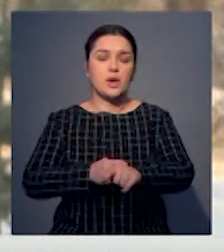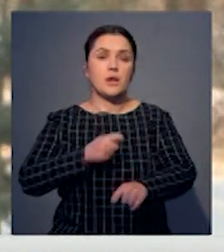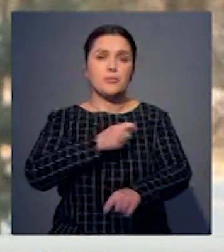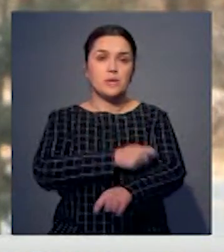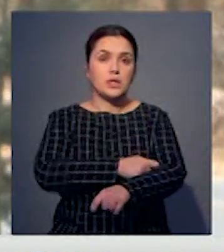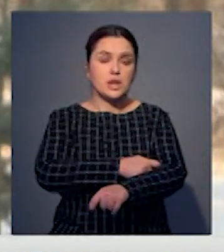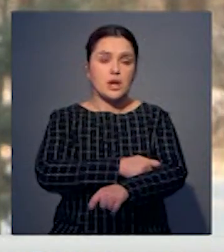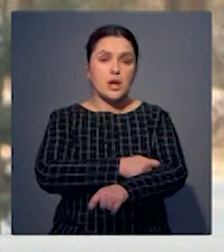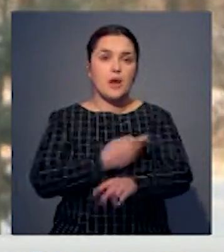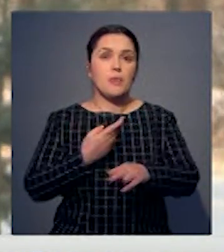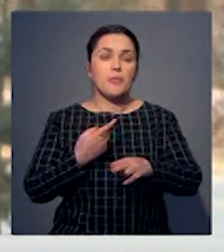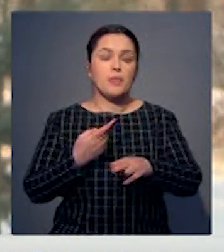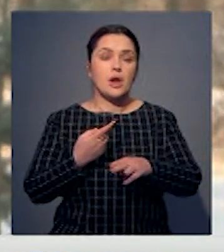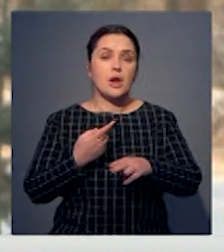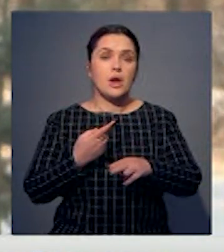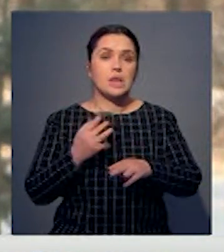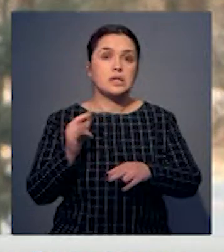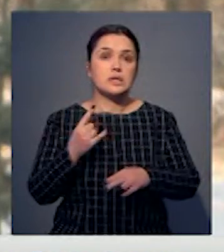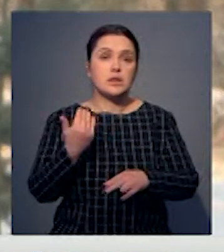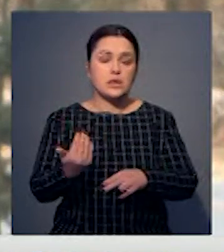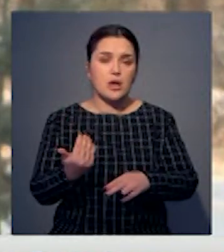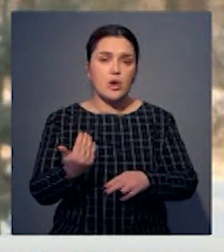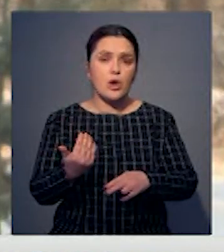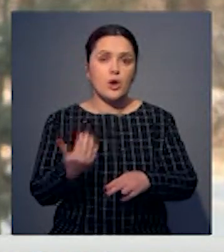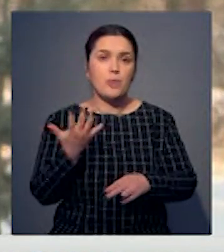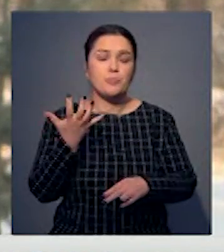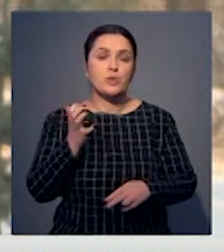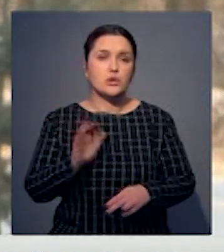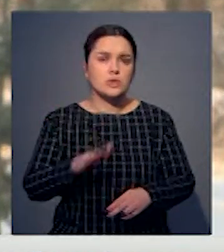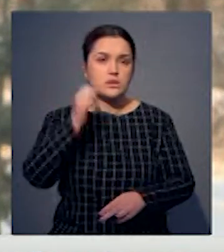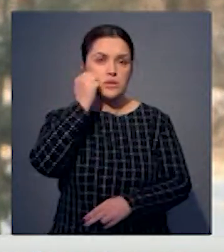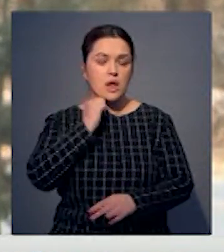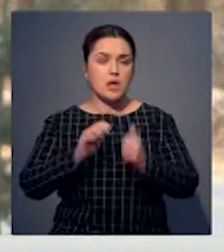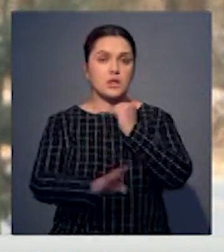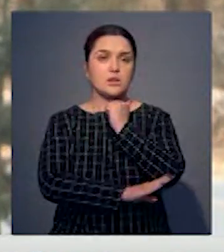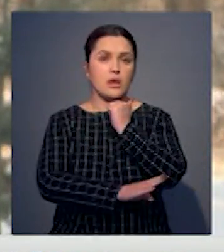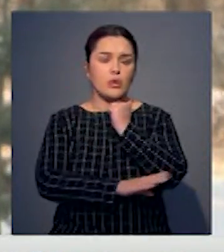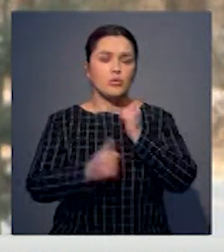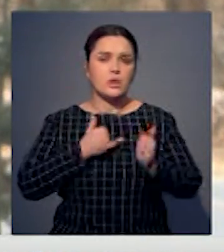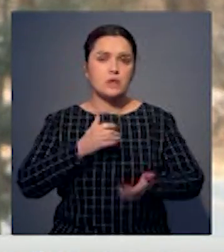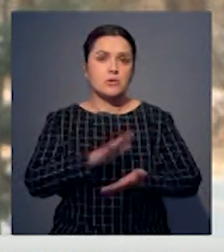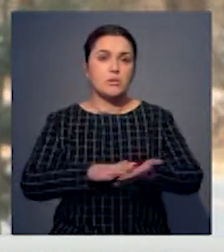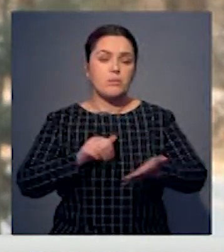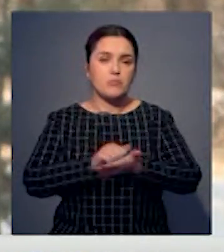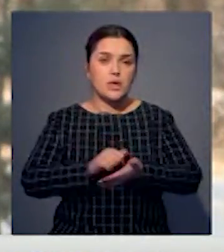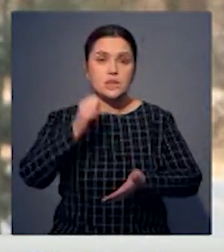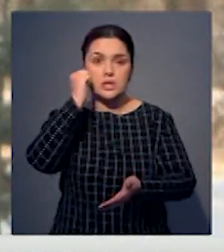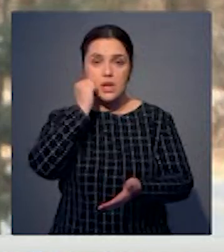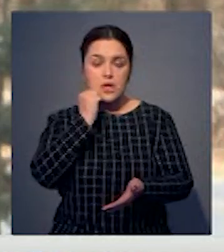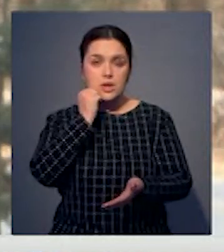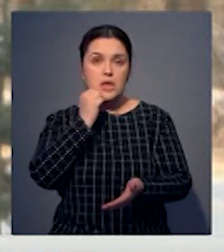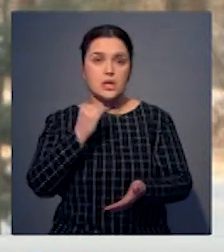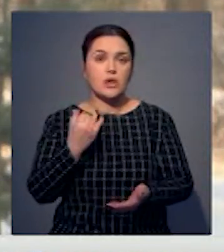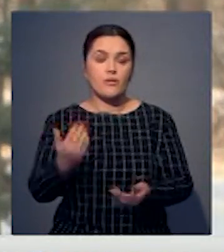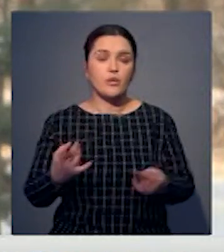перестойное насаждение это 500 000. То есть это говорит о том, что лес у нас стареет и его